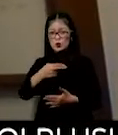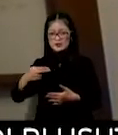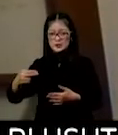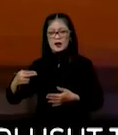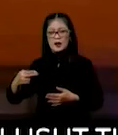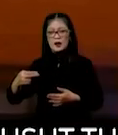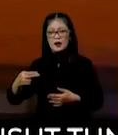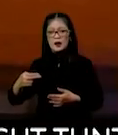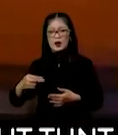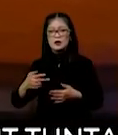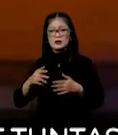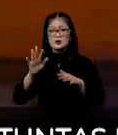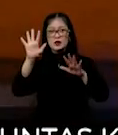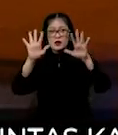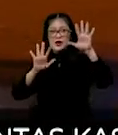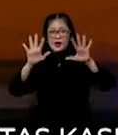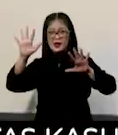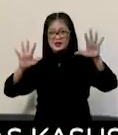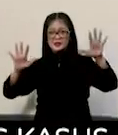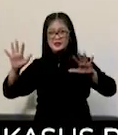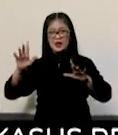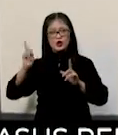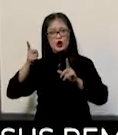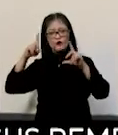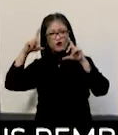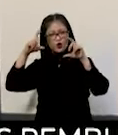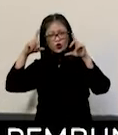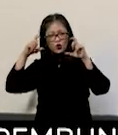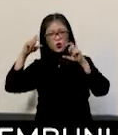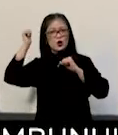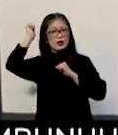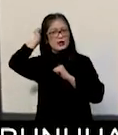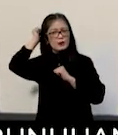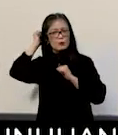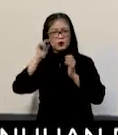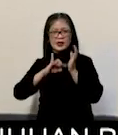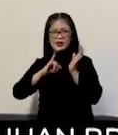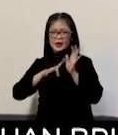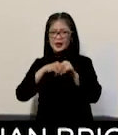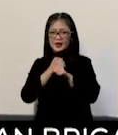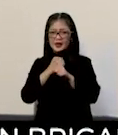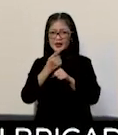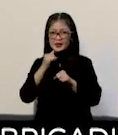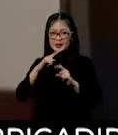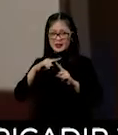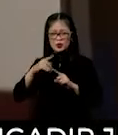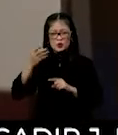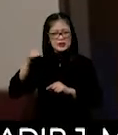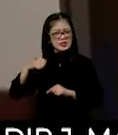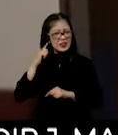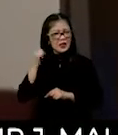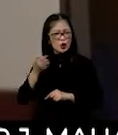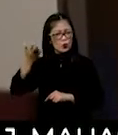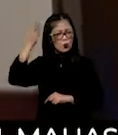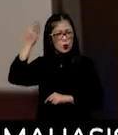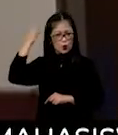Hampir setiap dinding ruangan rumah tersebut terpampang foto kebersamaan Ibu Inggit dan Soekarno saat masih muda. Jika masuk